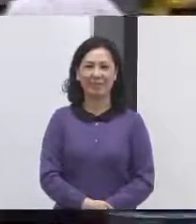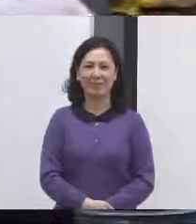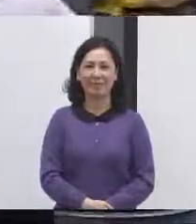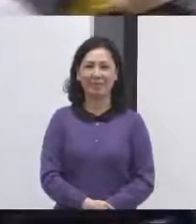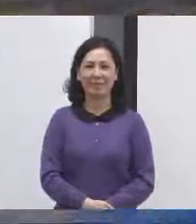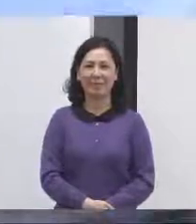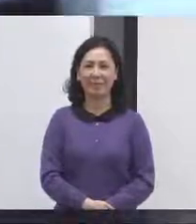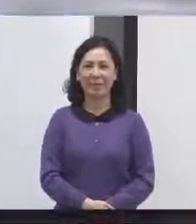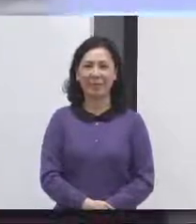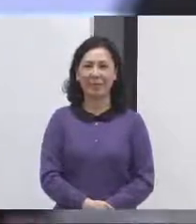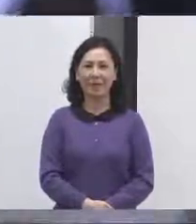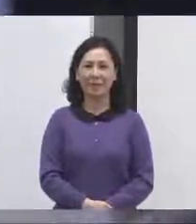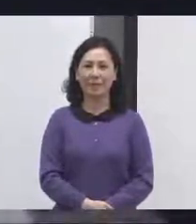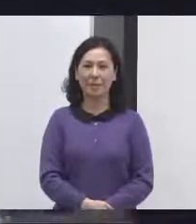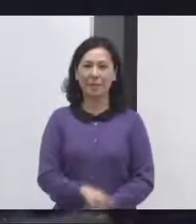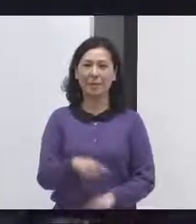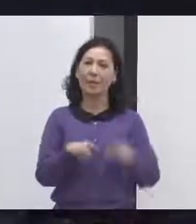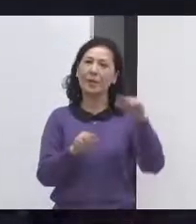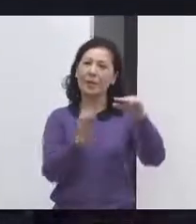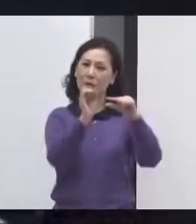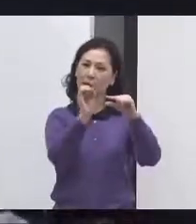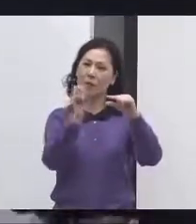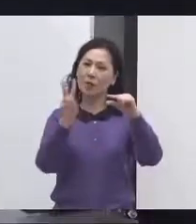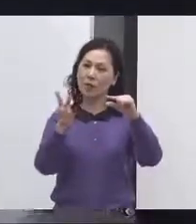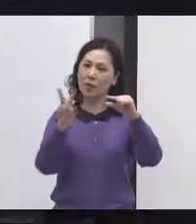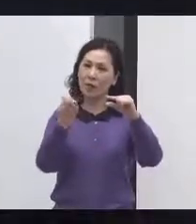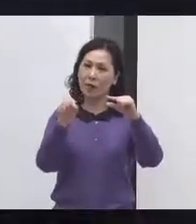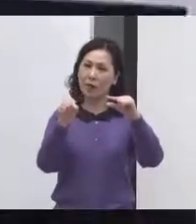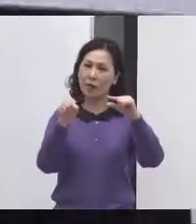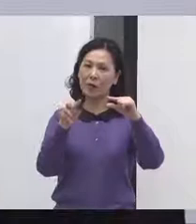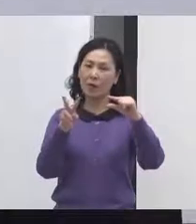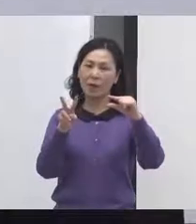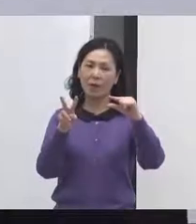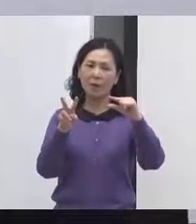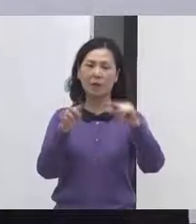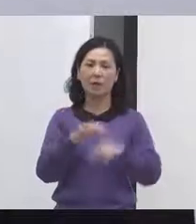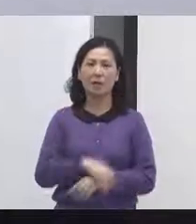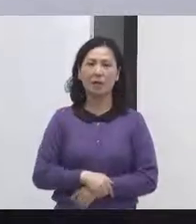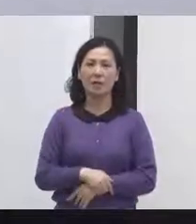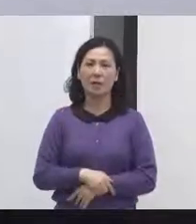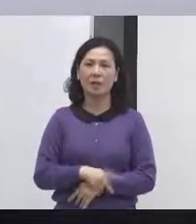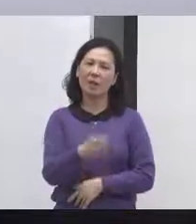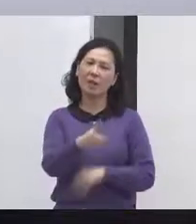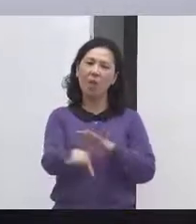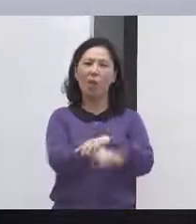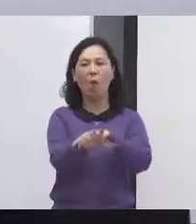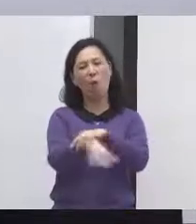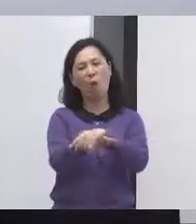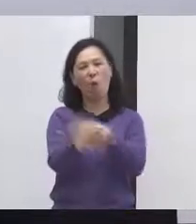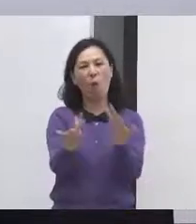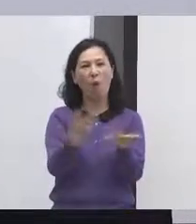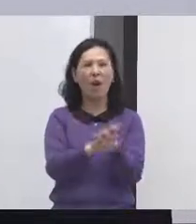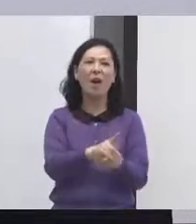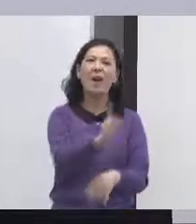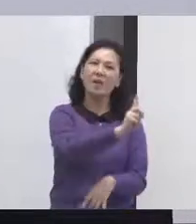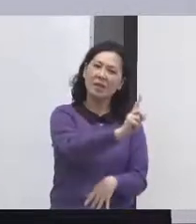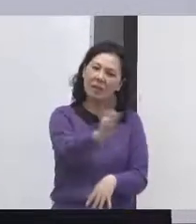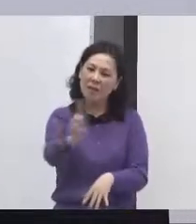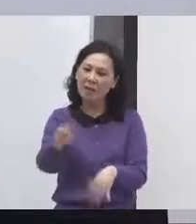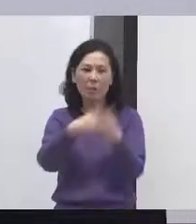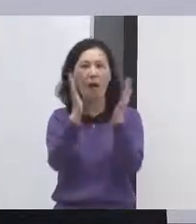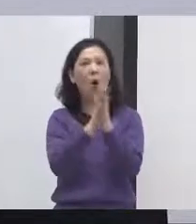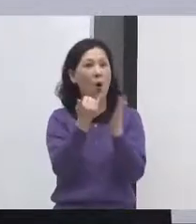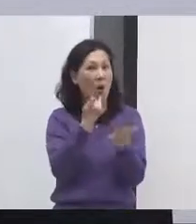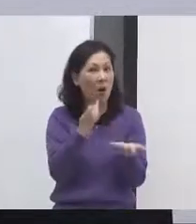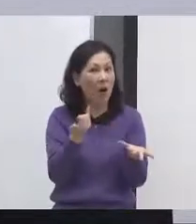没关系。我要讲的是 GDV 并不是一个空泛的，什么都可以，什么都可以